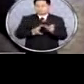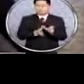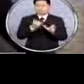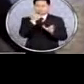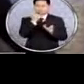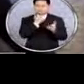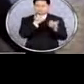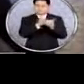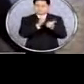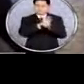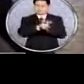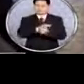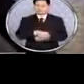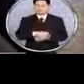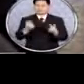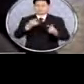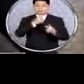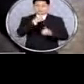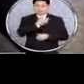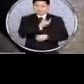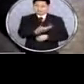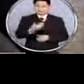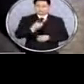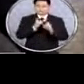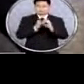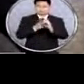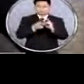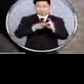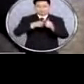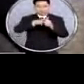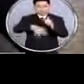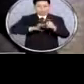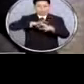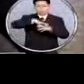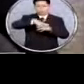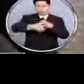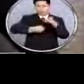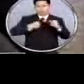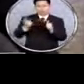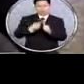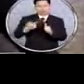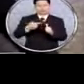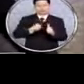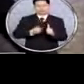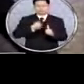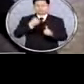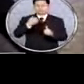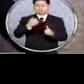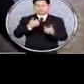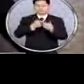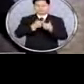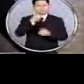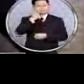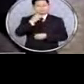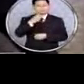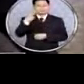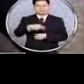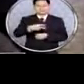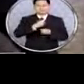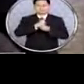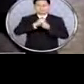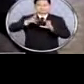让台湾走得出去。尤其是慈济的志工的力量，真的全世界没有办法找得到。马总统的这种